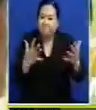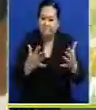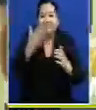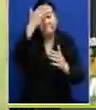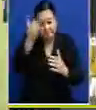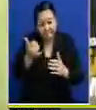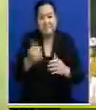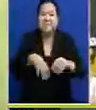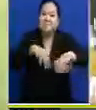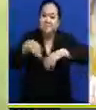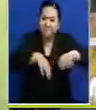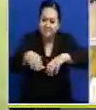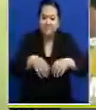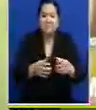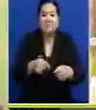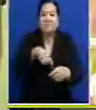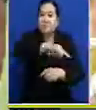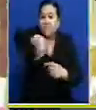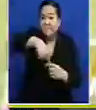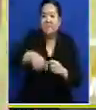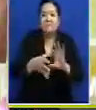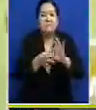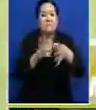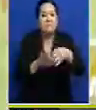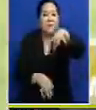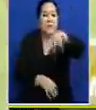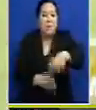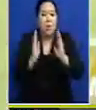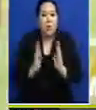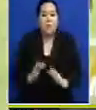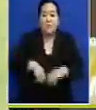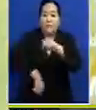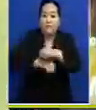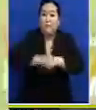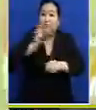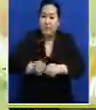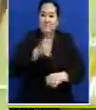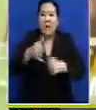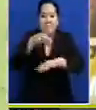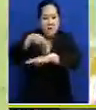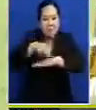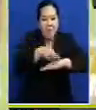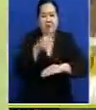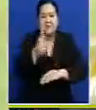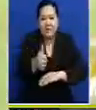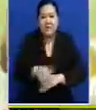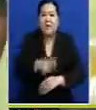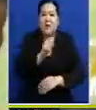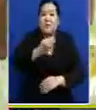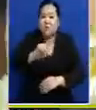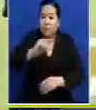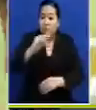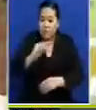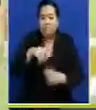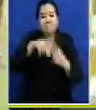พครับคาดว่าเกมนี้ยึดแกนหลักจากเกมที่ลงตัวจริงในเกมที่ผ่านมาครับแนวรับวางมาริโออาบรันเต้จับคู่กับอวั